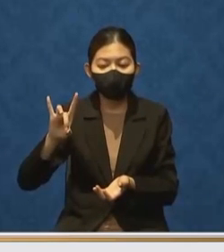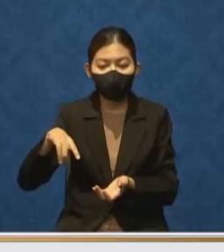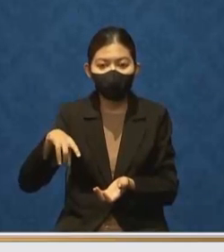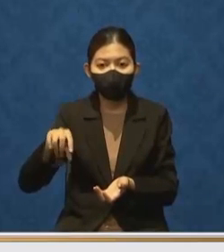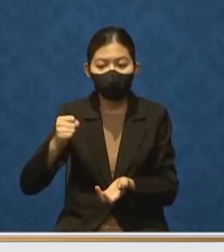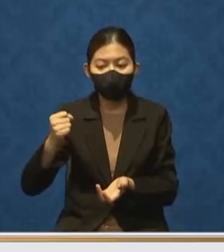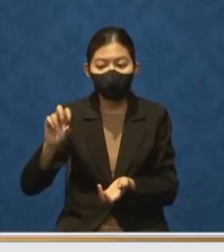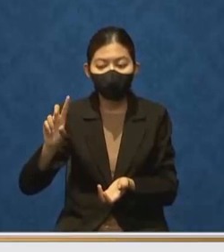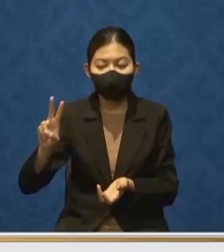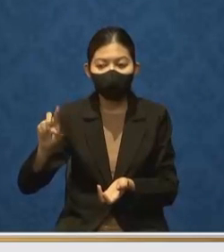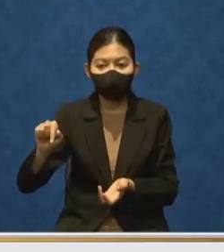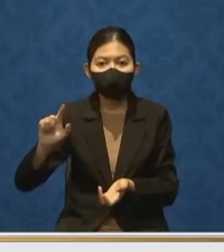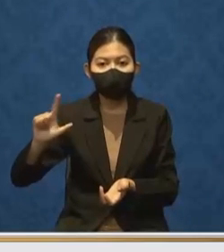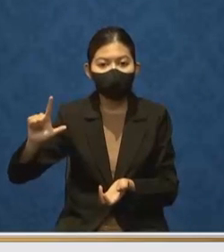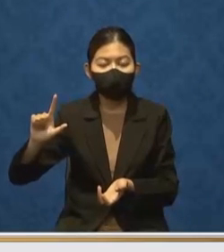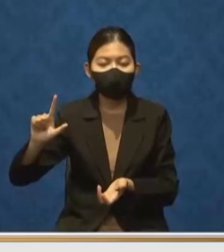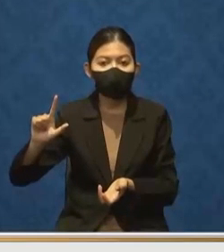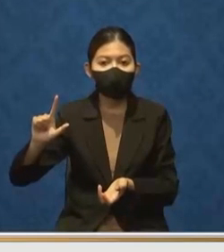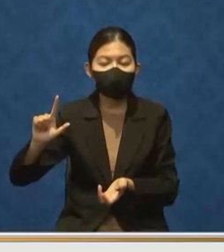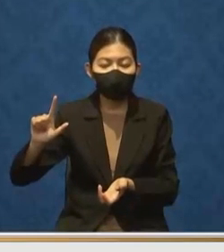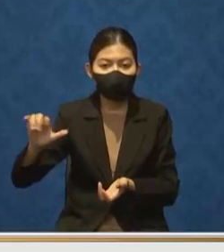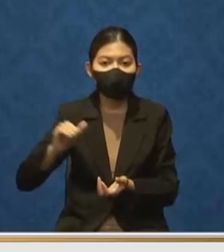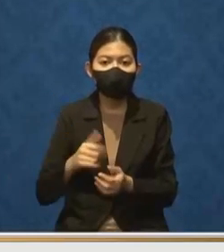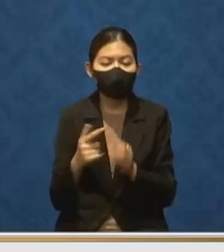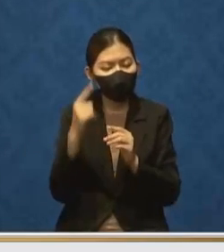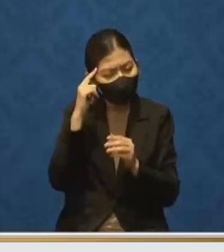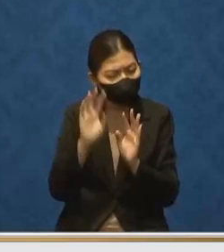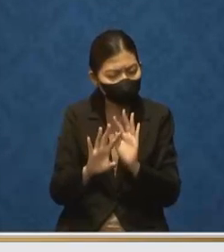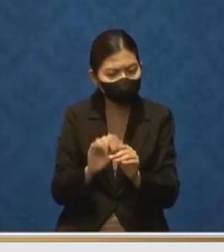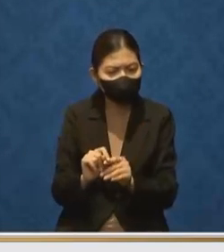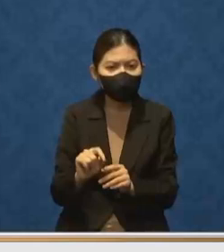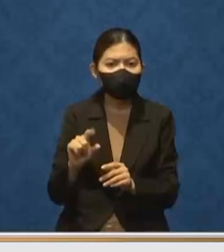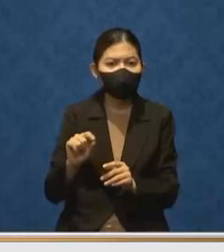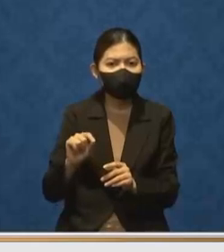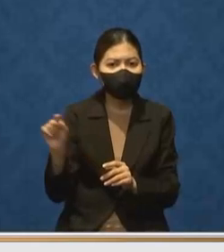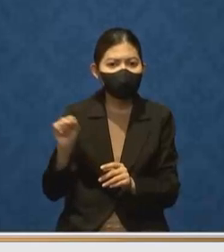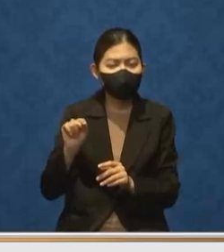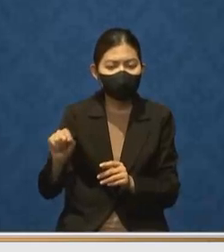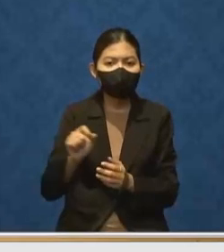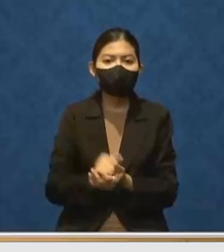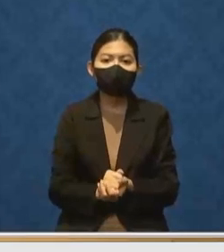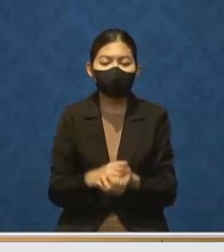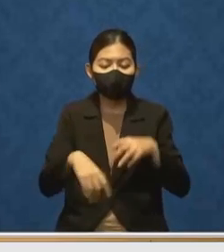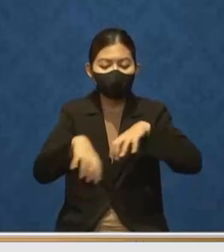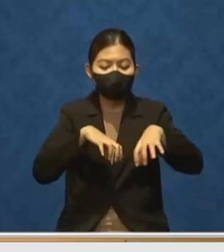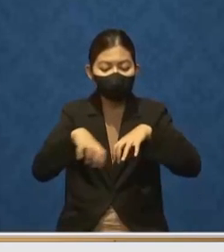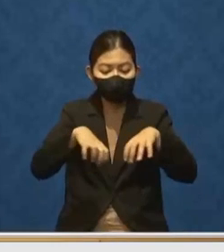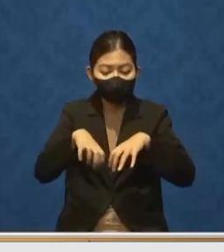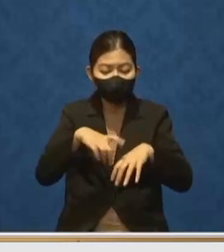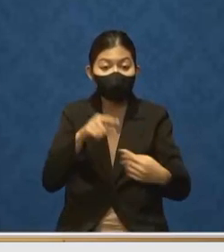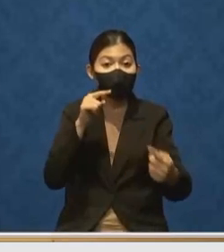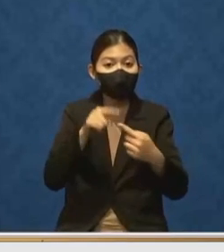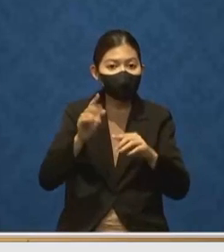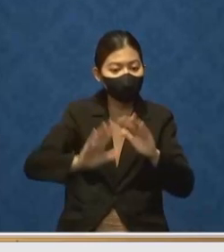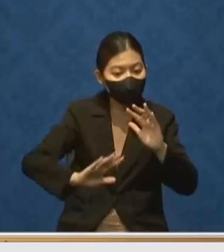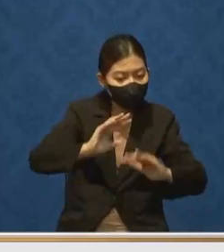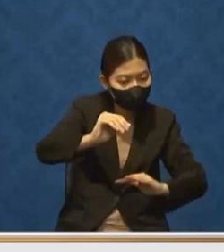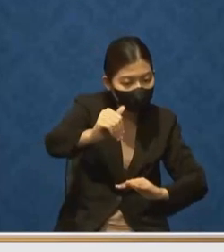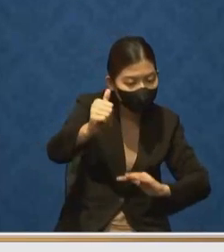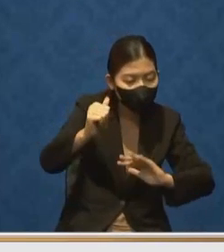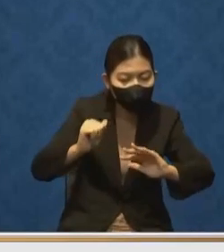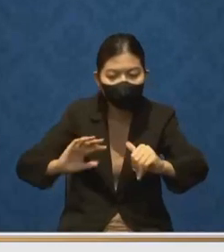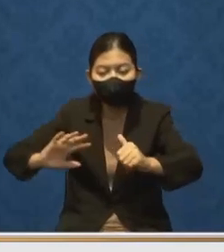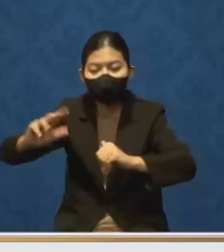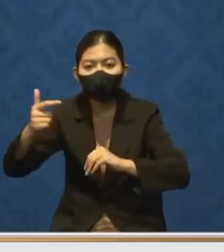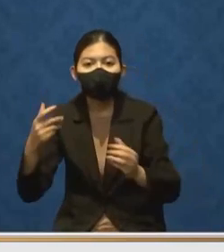658,012.7 ล้านบาทคิดเป็น 120.7 ของวงเงินงบประมาณเพื่อให้ระบบการบริหารราชการมีประสิทธิภาพและประสิทธิผลมุ่งสำเร็จและผลประโยชน์ต่